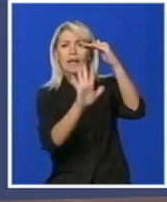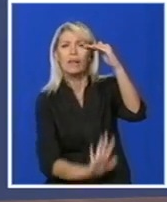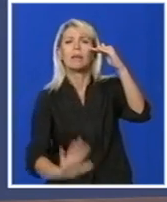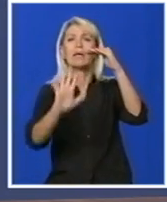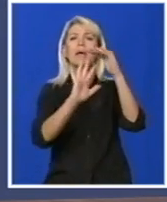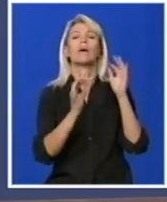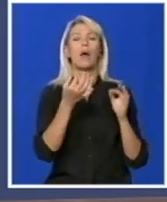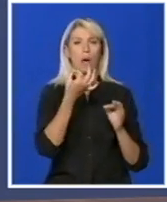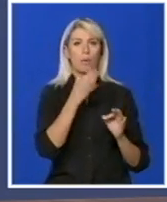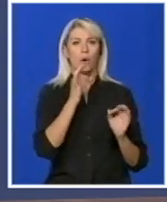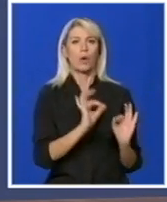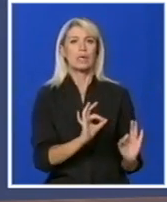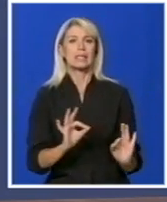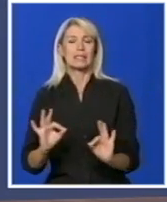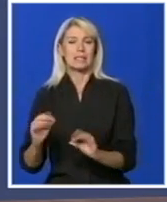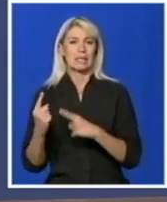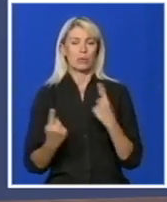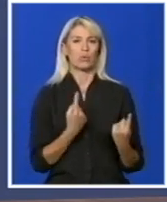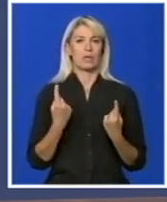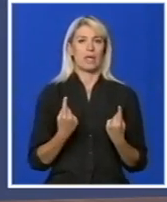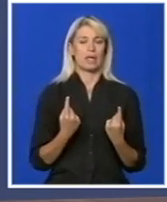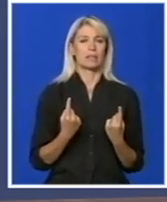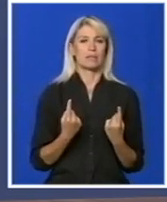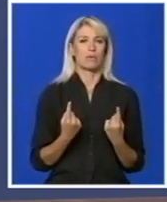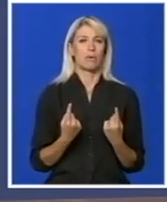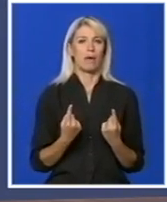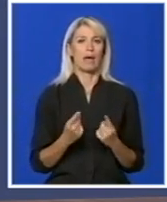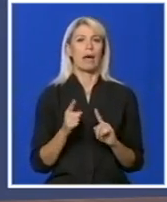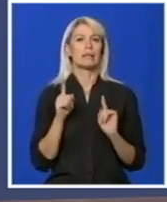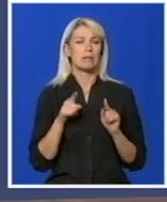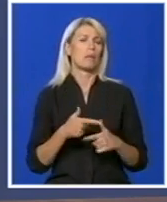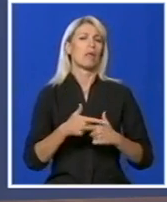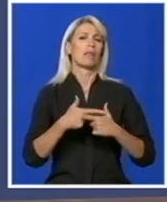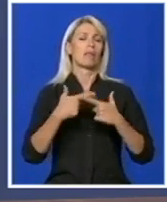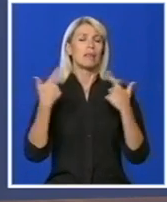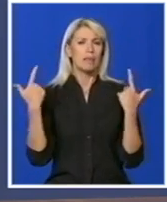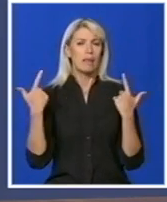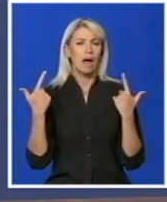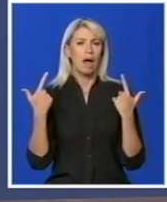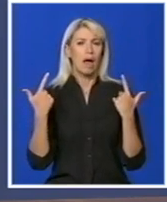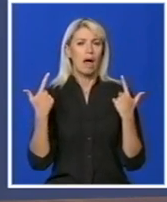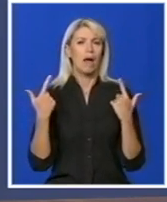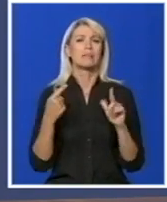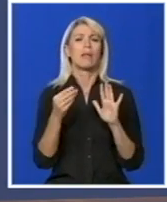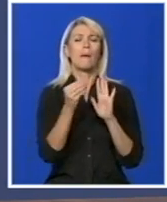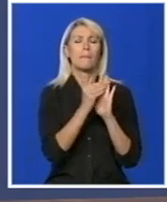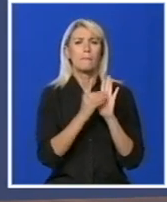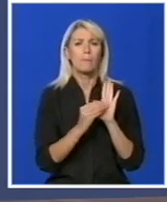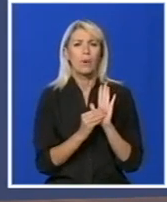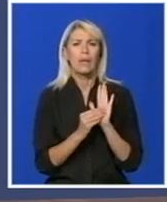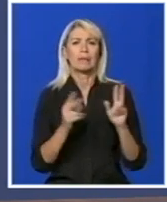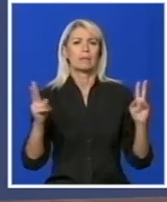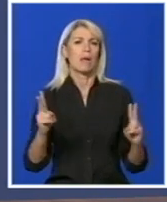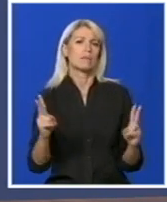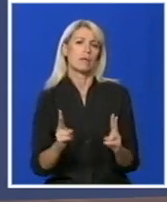stabilizuje. Imamo, dakle, sasvim jasno zabeležene podatke o smanjenju